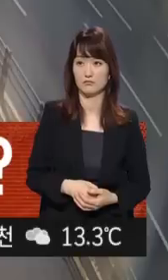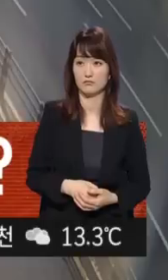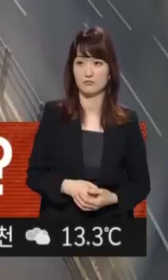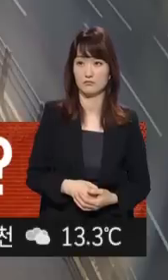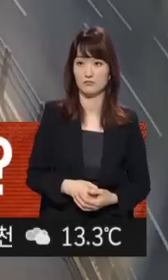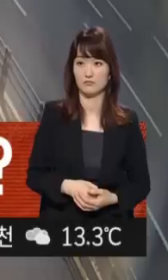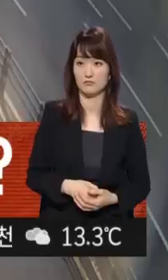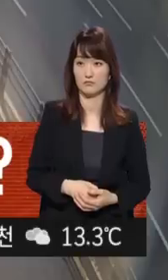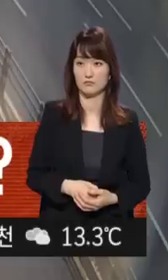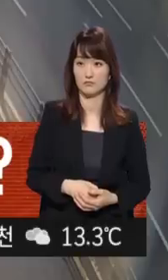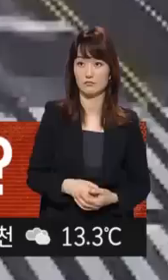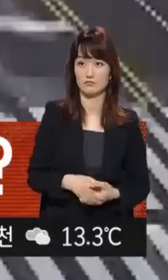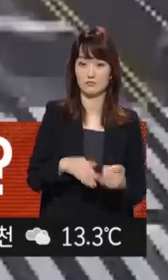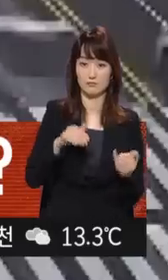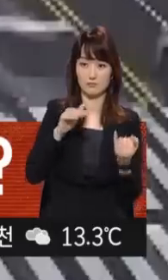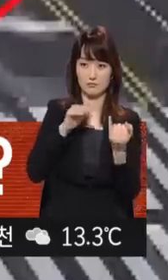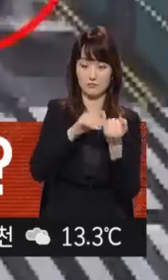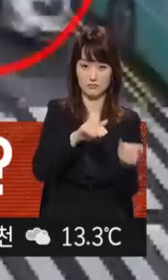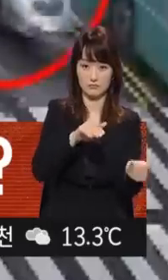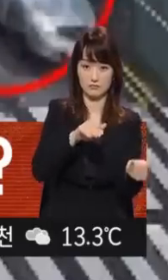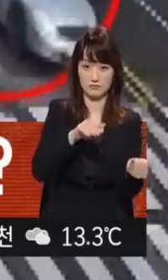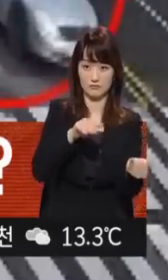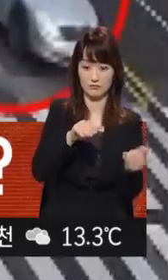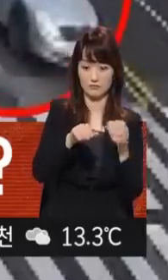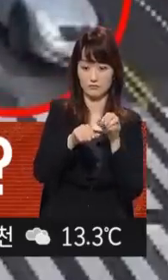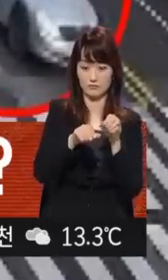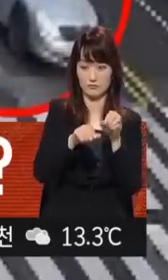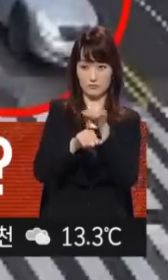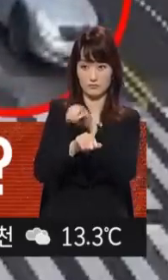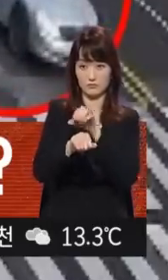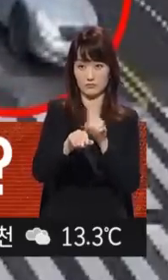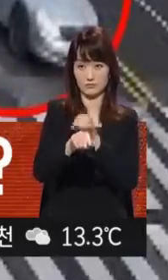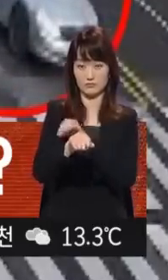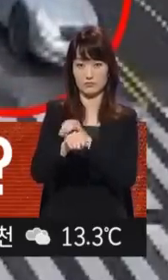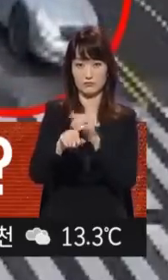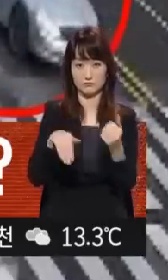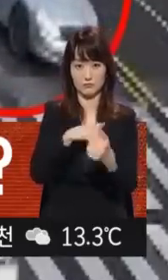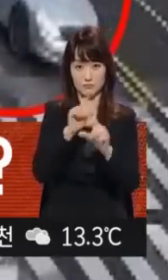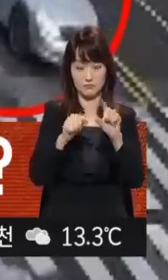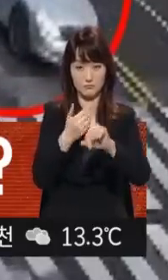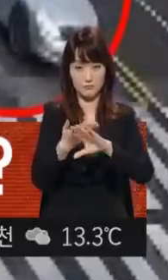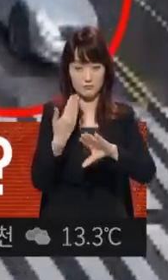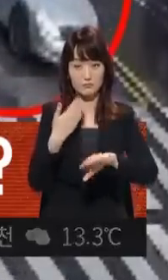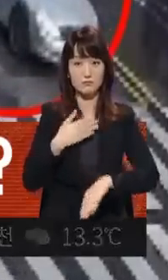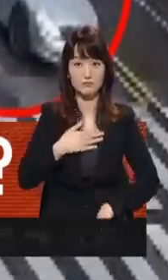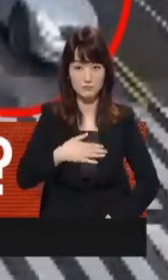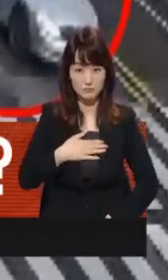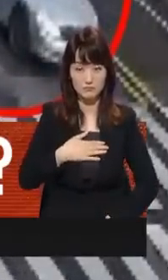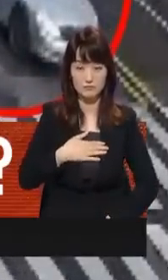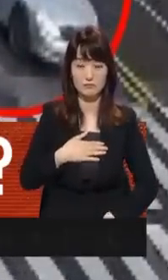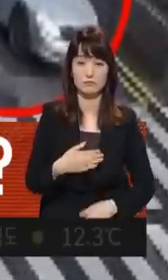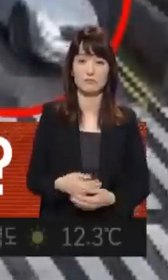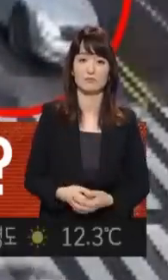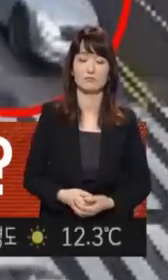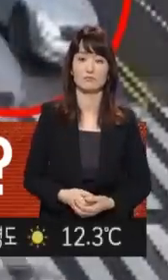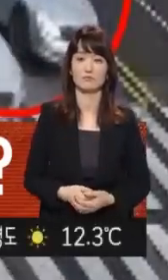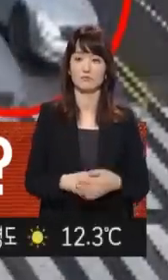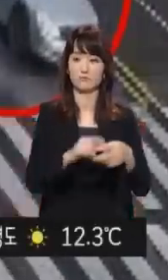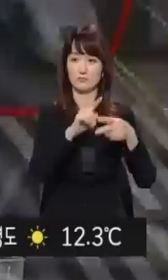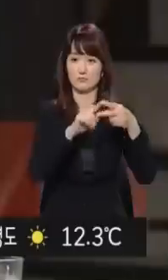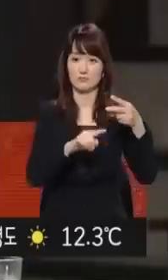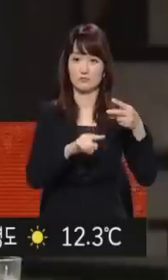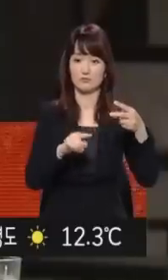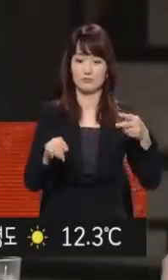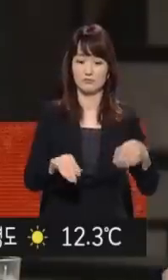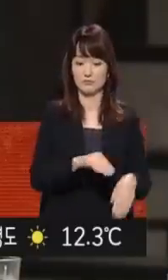비상등을 켰다는 거는 뭔가 상황이 다르지 다르다라는 걸 인식했음에도 불구하고 저는 행동을 했고 저는 두 가지로 생각합니다